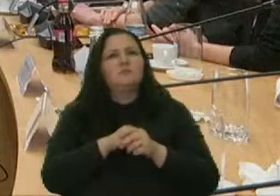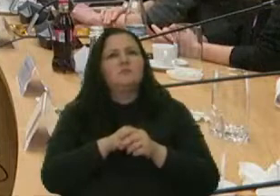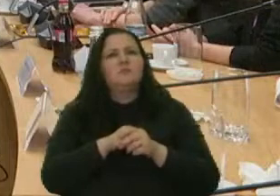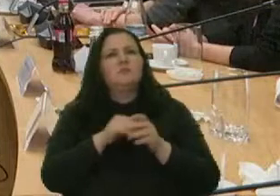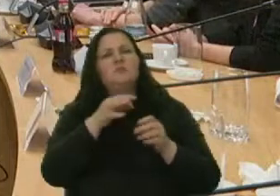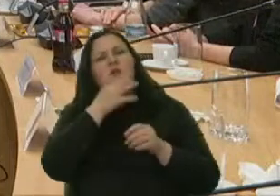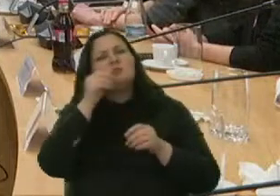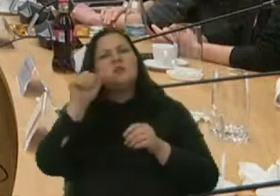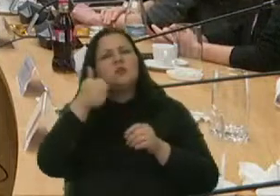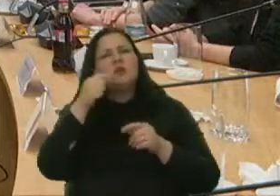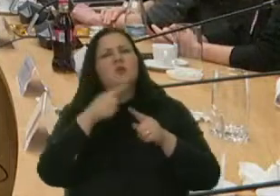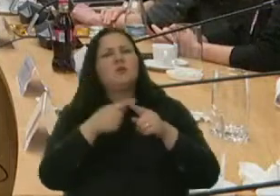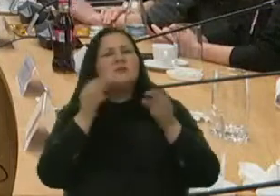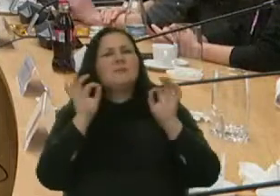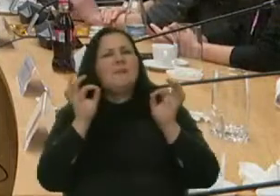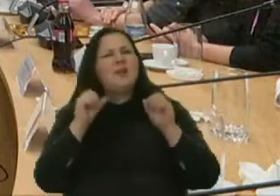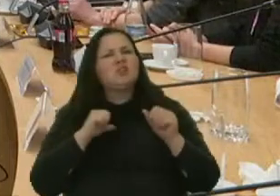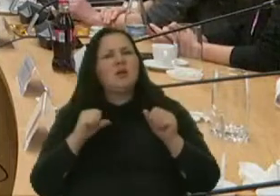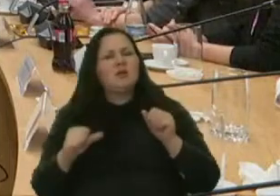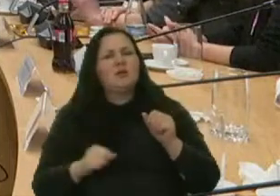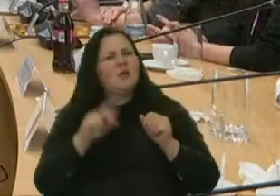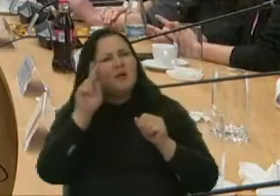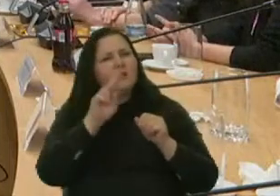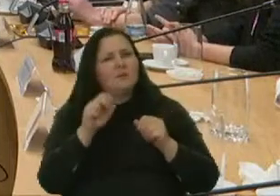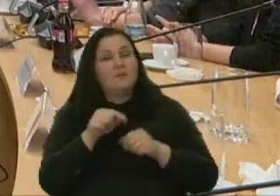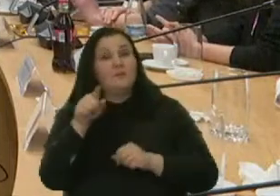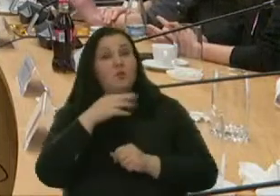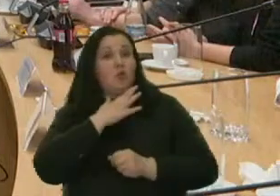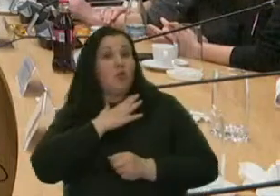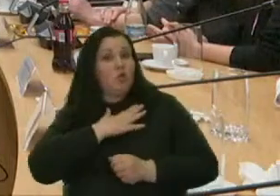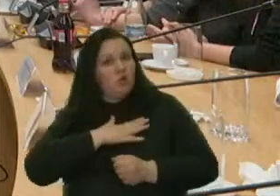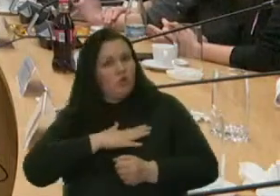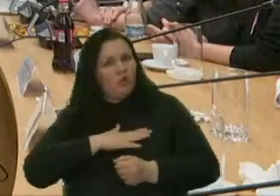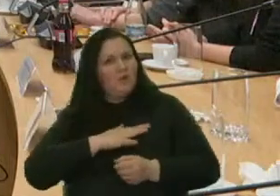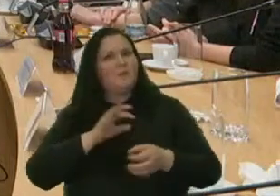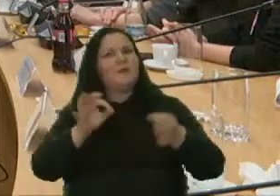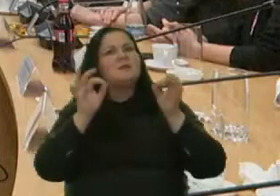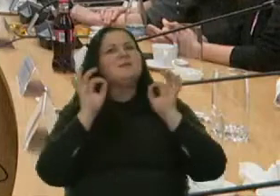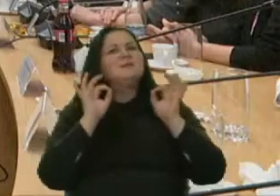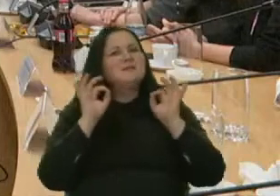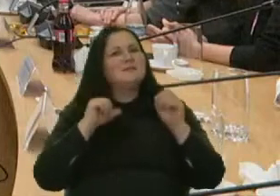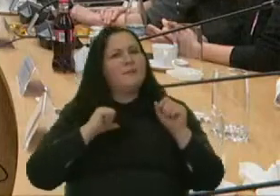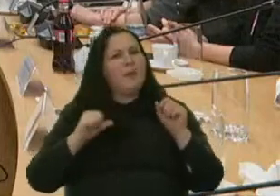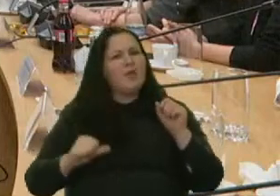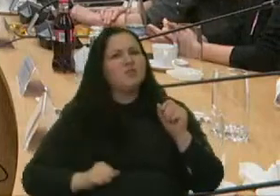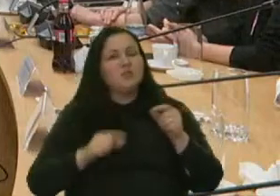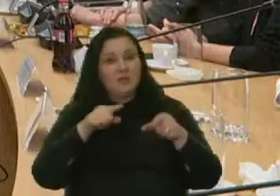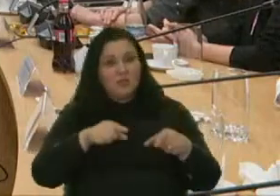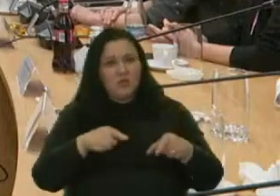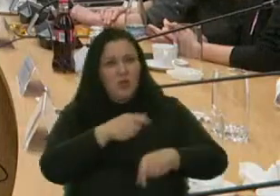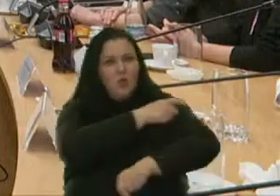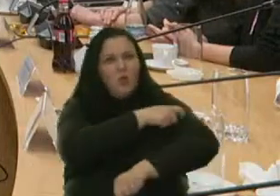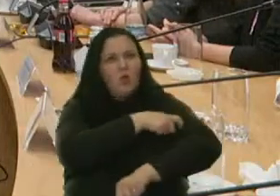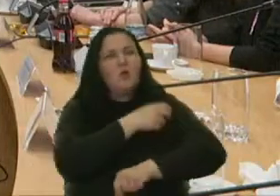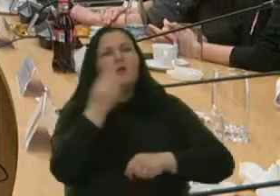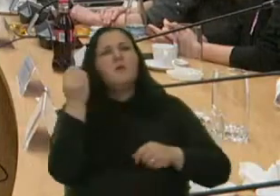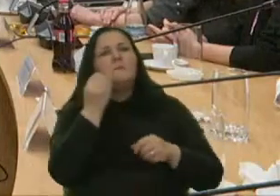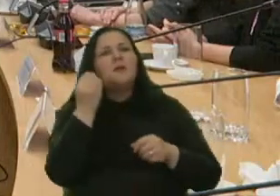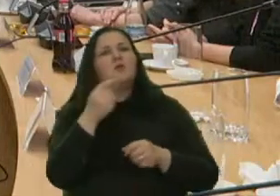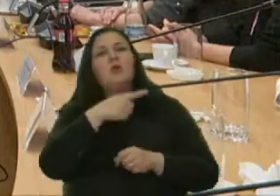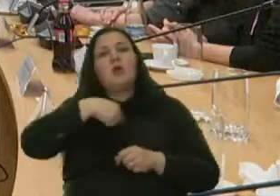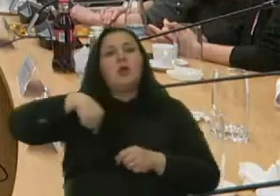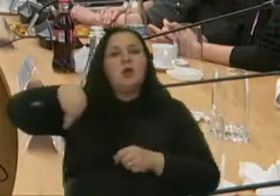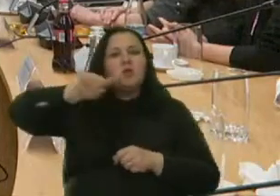cu specialiștii Deci dorim specialiști în această comisie pentru că noi nu